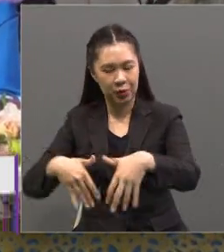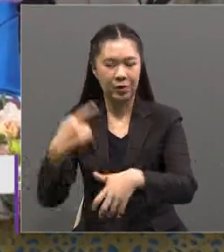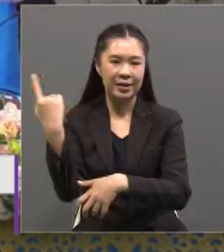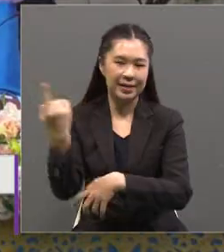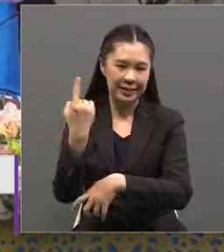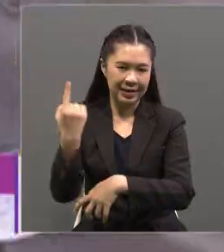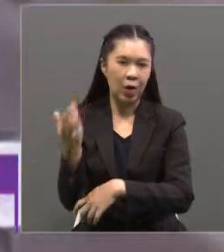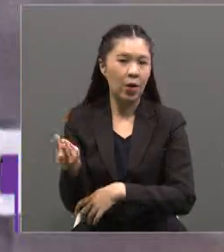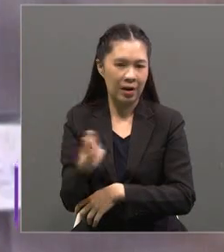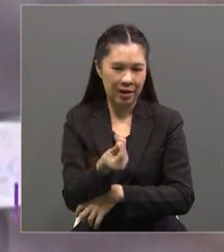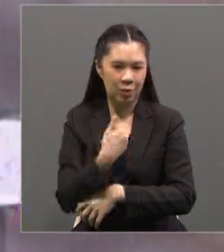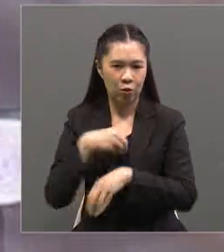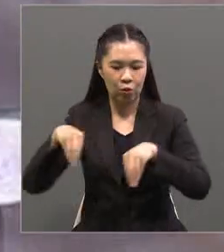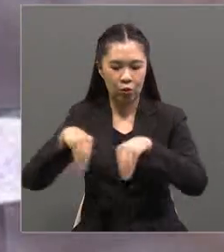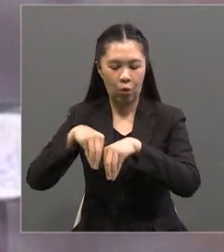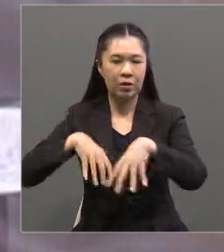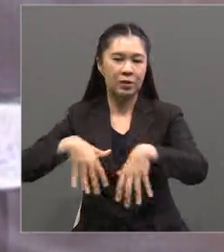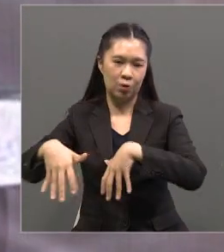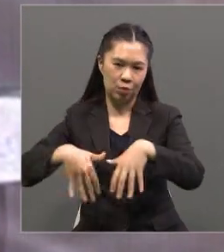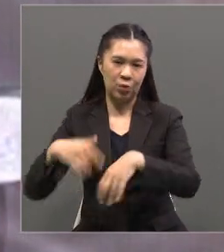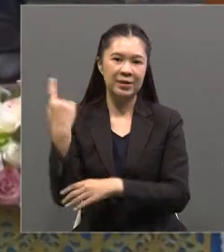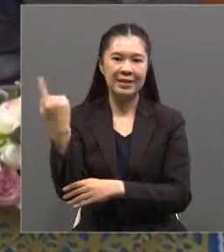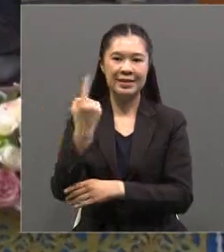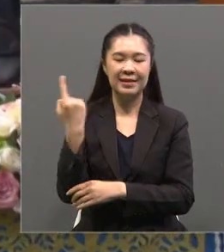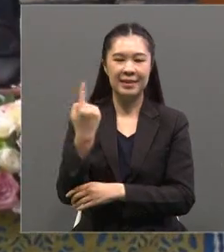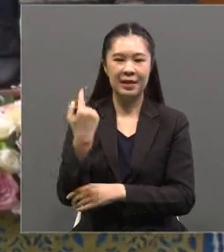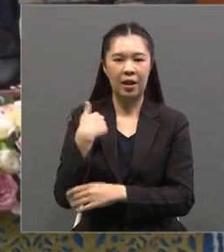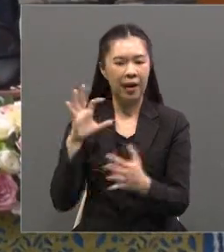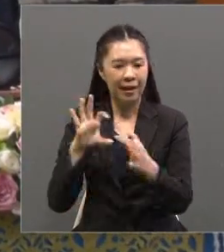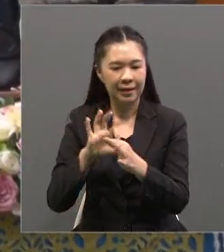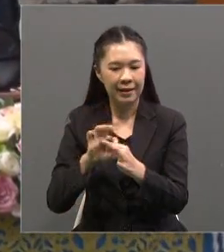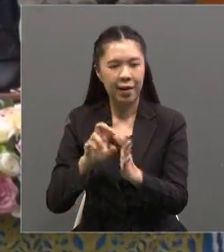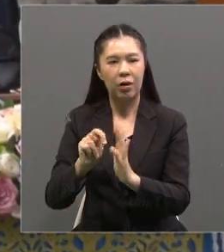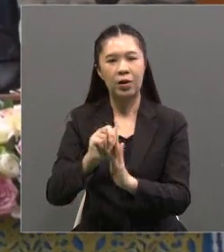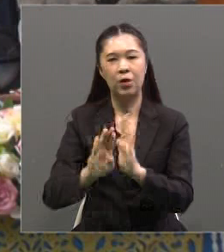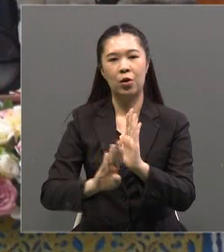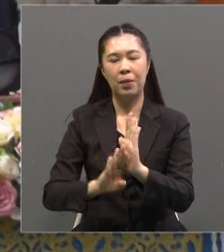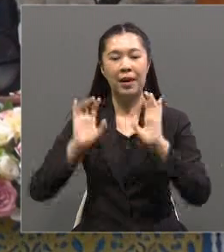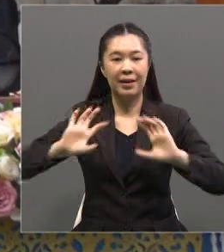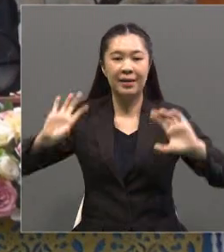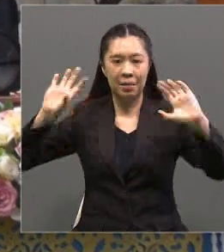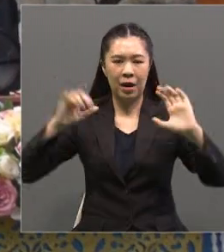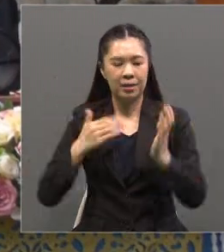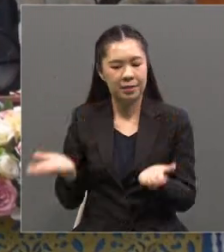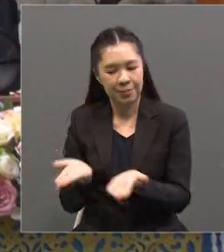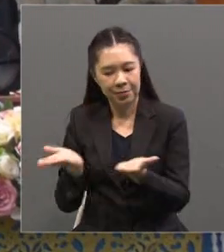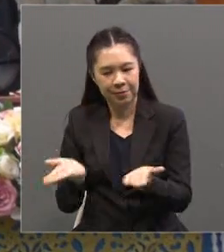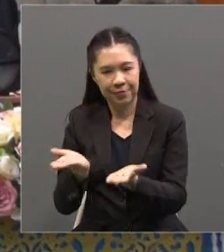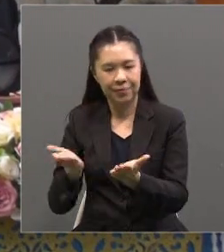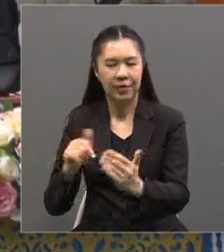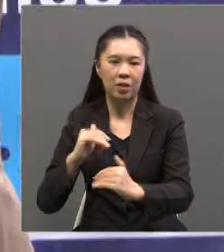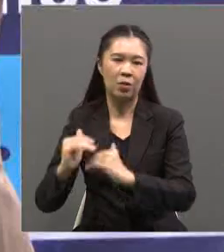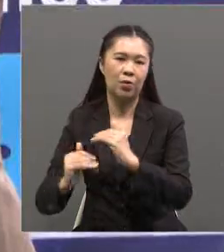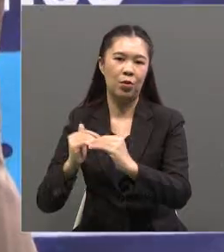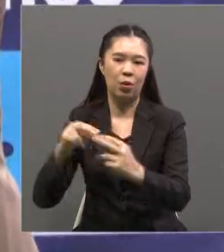กรวดเร็วใกล้ชิดชุมชนและแหล่งท่องเที่ยวสอดคล้องกับนโยบายของรัฐบาลที่ส่งเสริมมาตรการในการดูแลและอำนวยความ